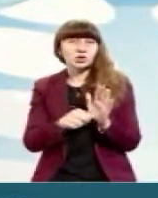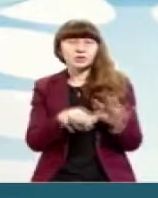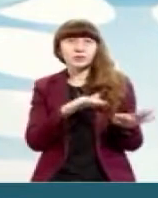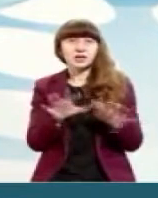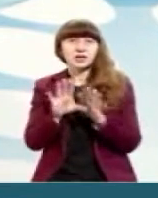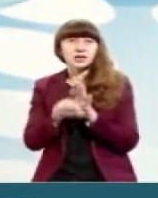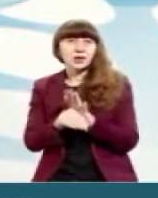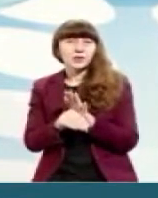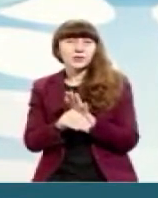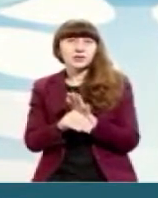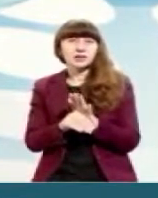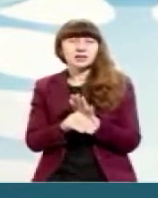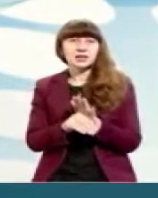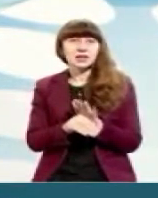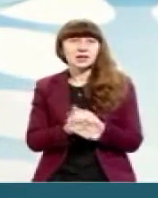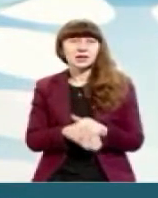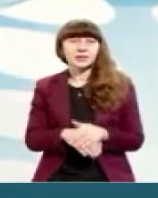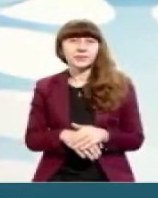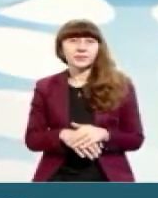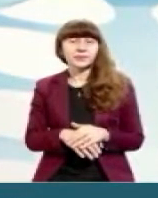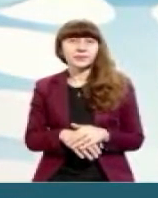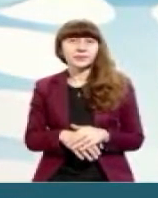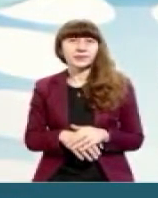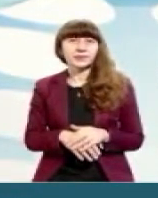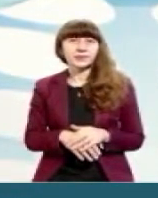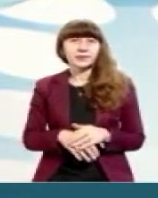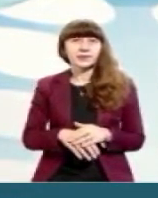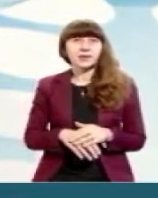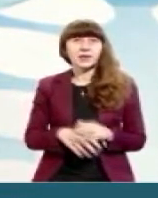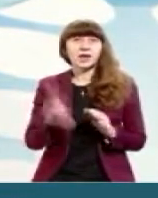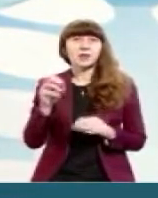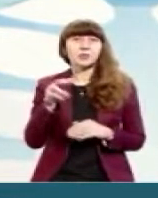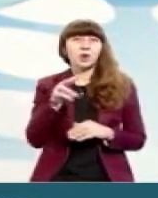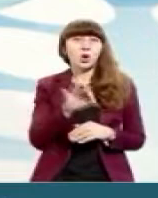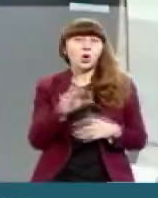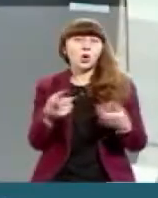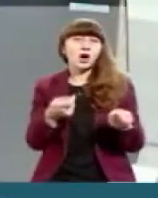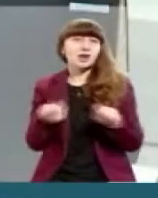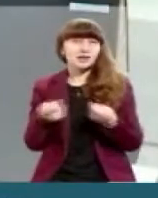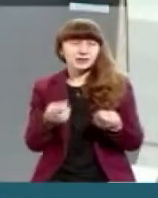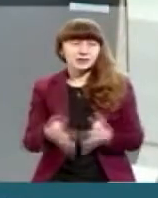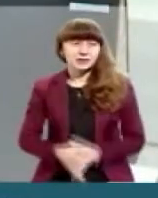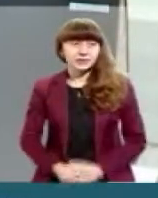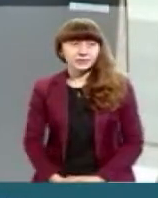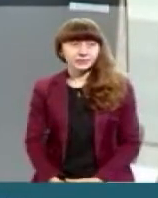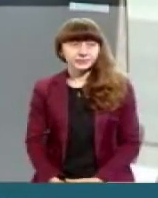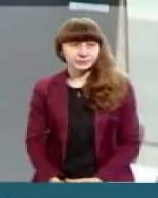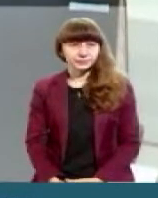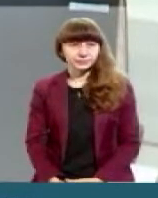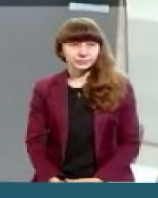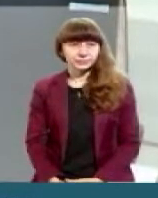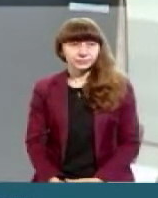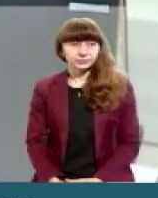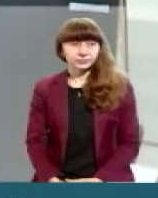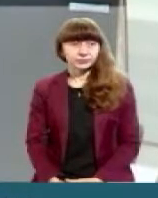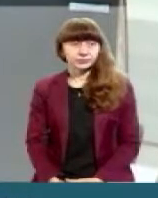бірлесіп 586 іс-шара қолға алынды. Оның 81-і семинар мен дөңгелек үстелдер. Бүгінгі күні жүргізіліп жатқан